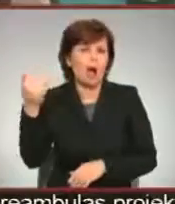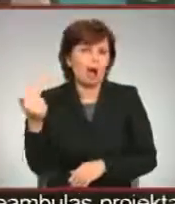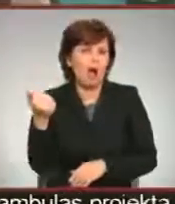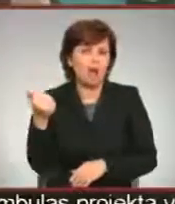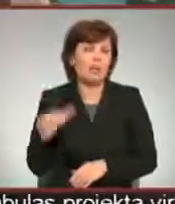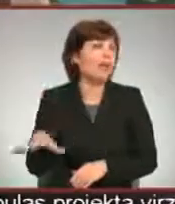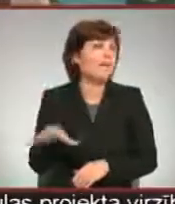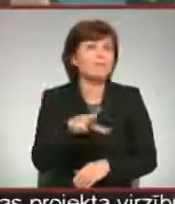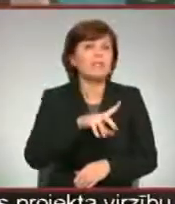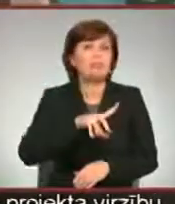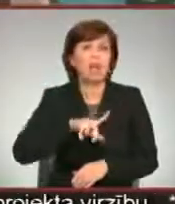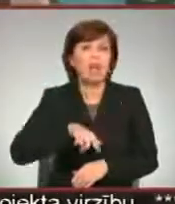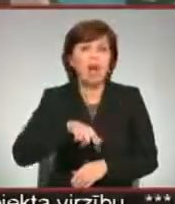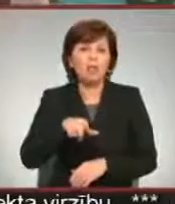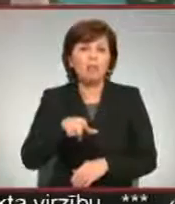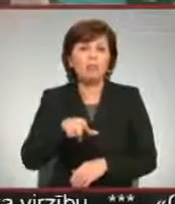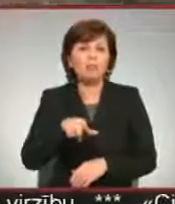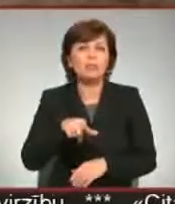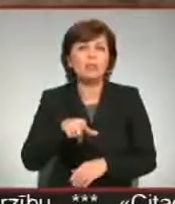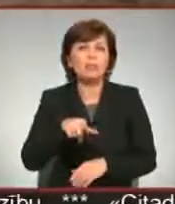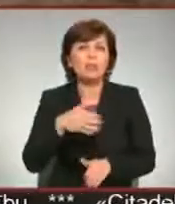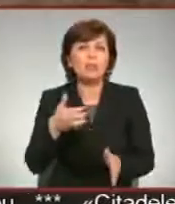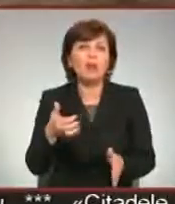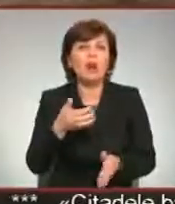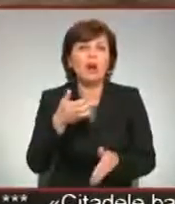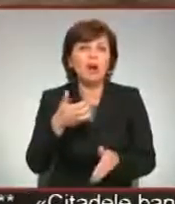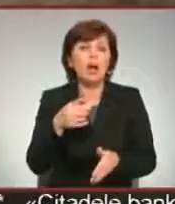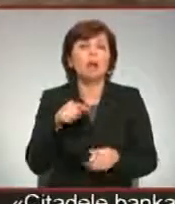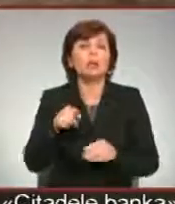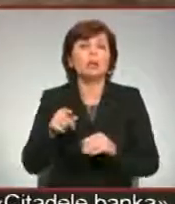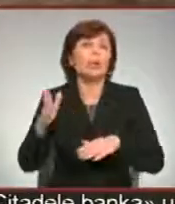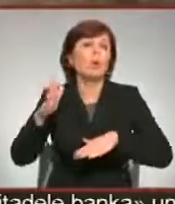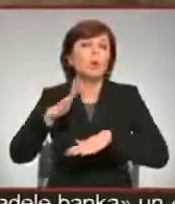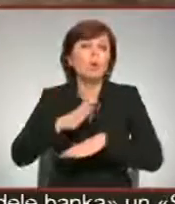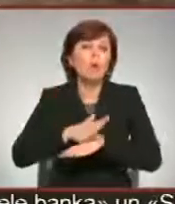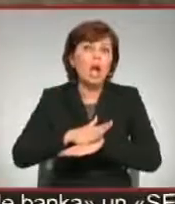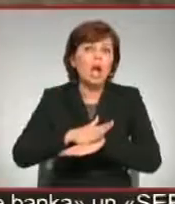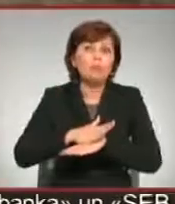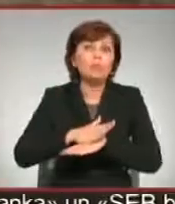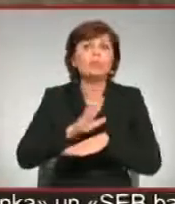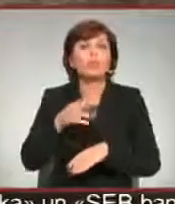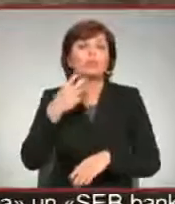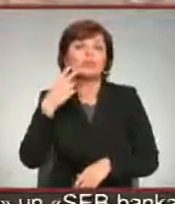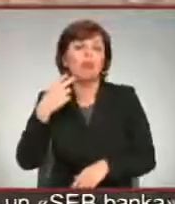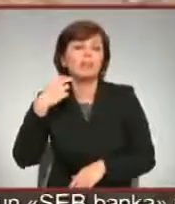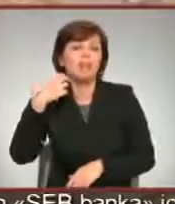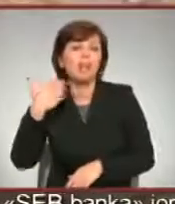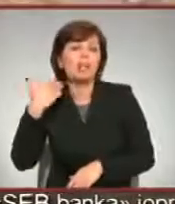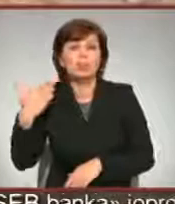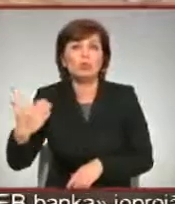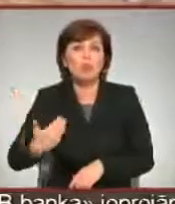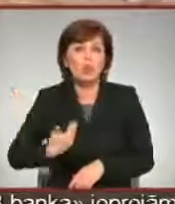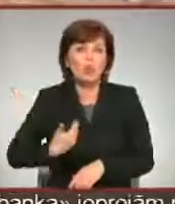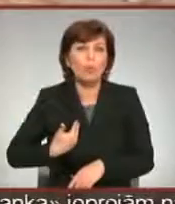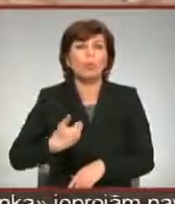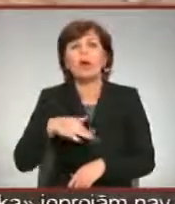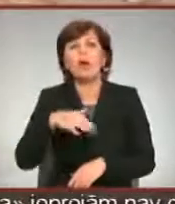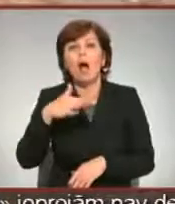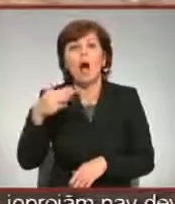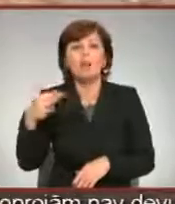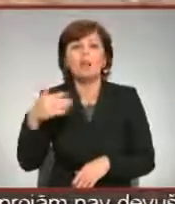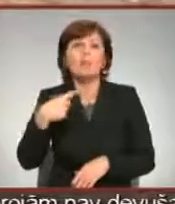visas Latvijas pilskalnu inventarizāciju, sāk ar Kurzemi, ar Rietumiem, kā atskaita dodot Veckuldīgas pilskalnu. Cik vispārējie